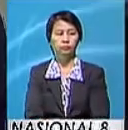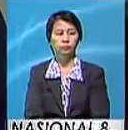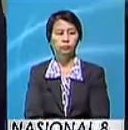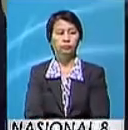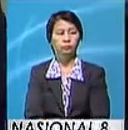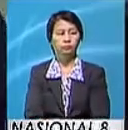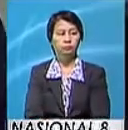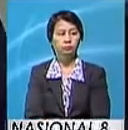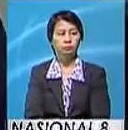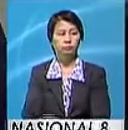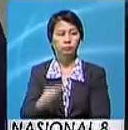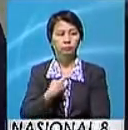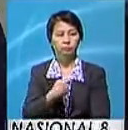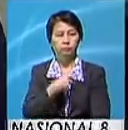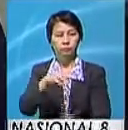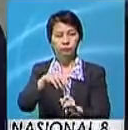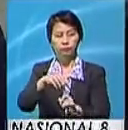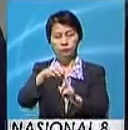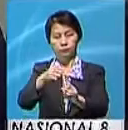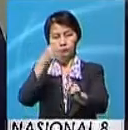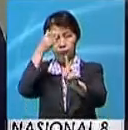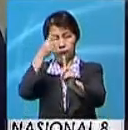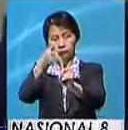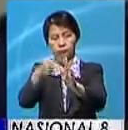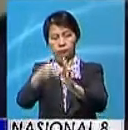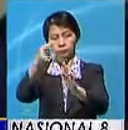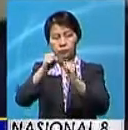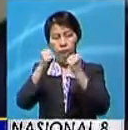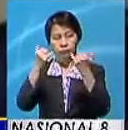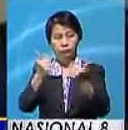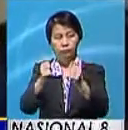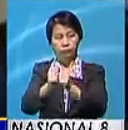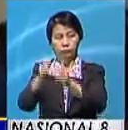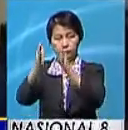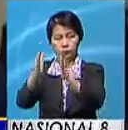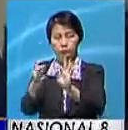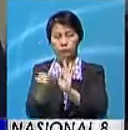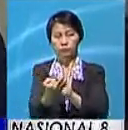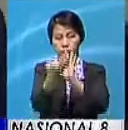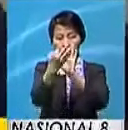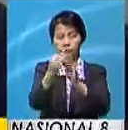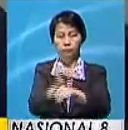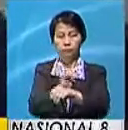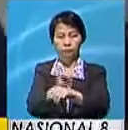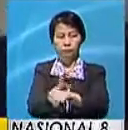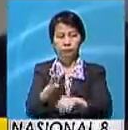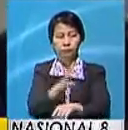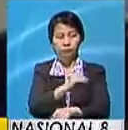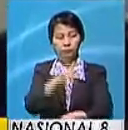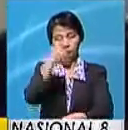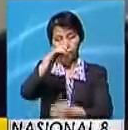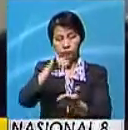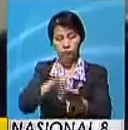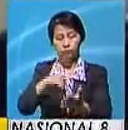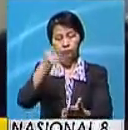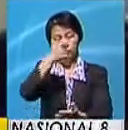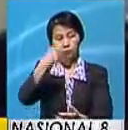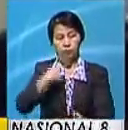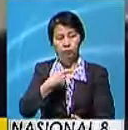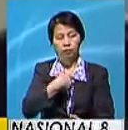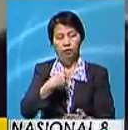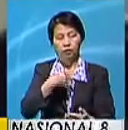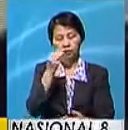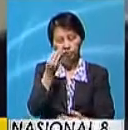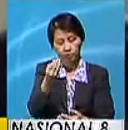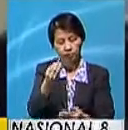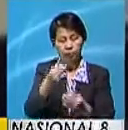We specifically target high-growth companies in consumer-facing industries. And the reason for this is because we two reasons. One